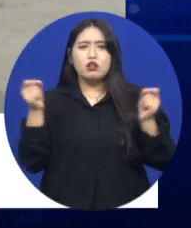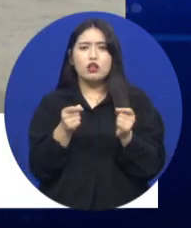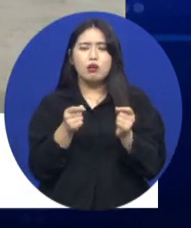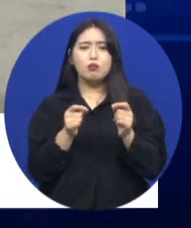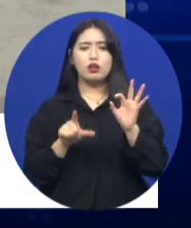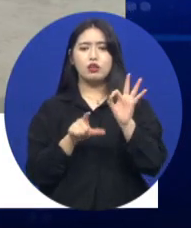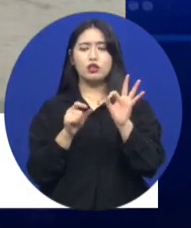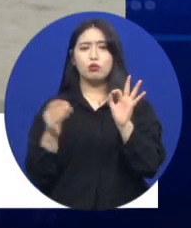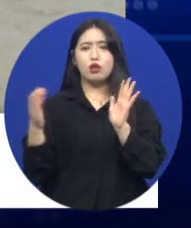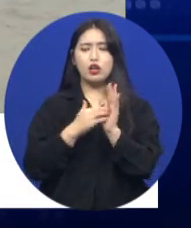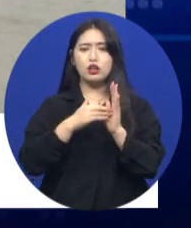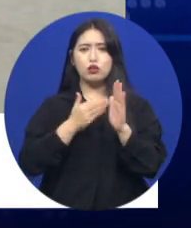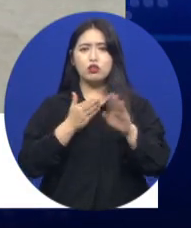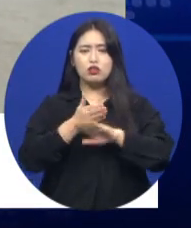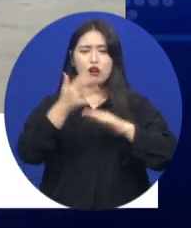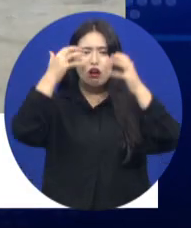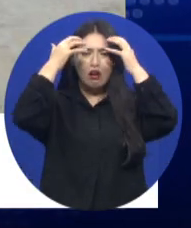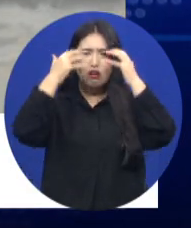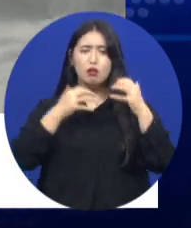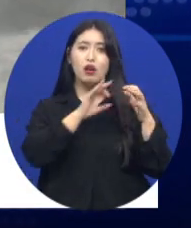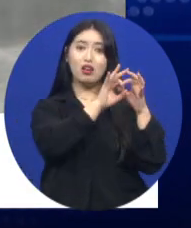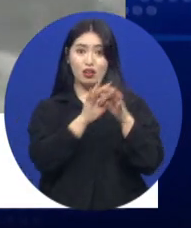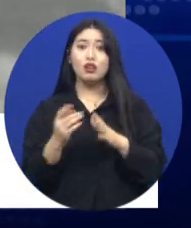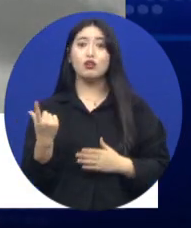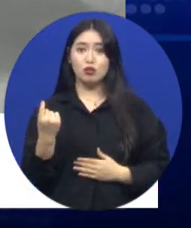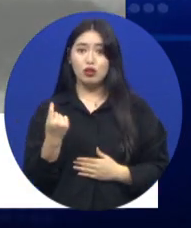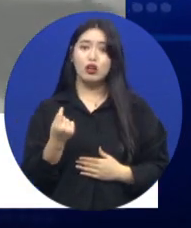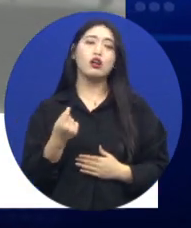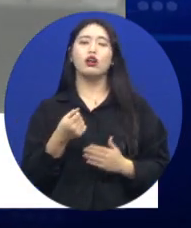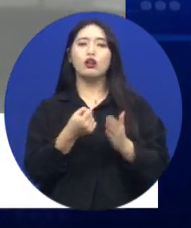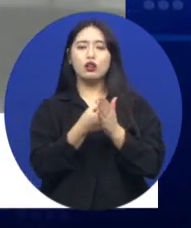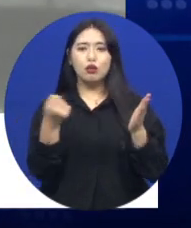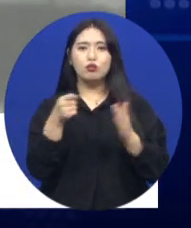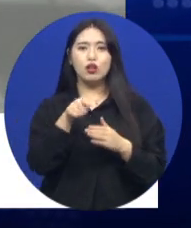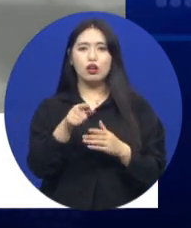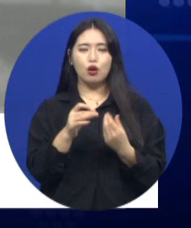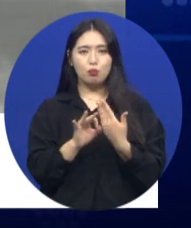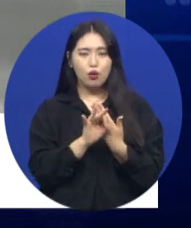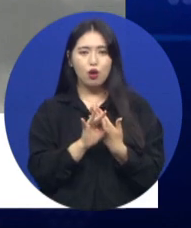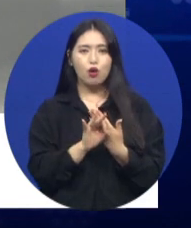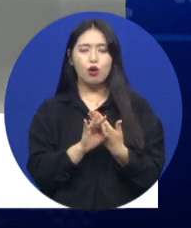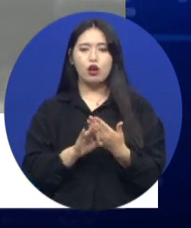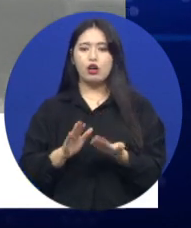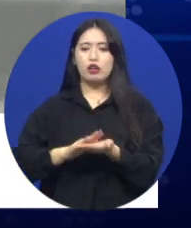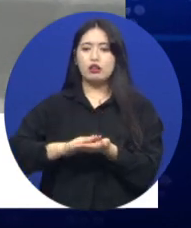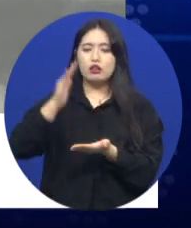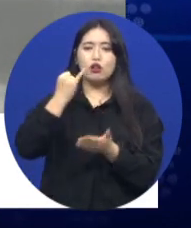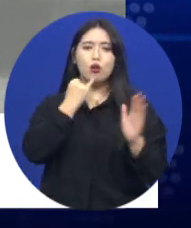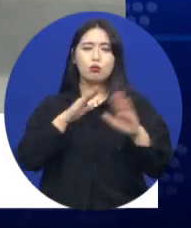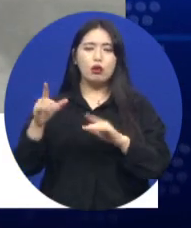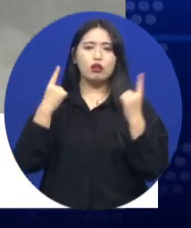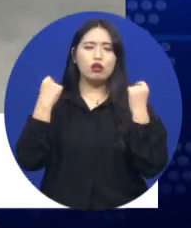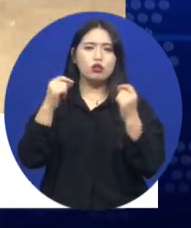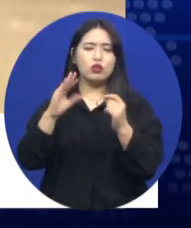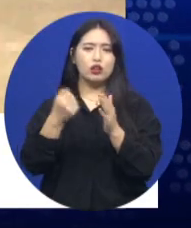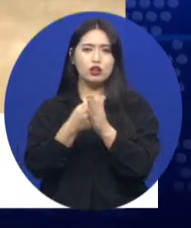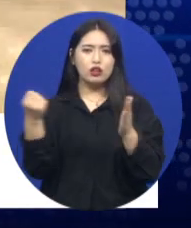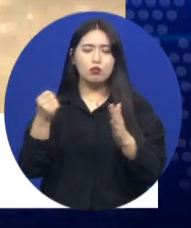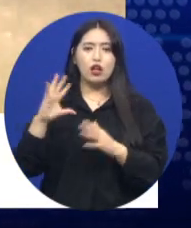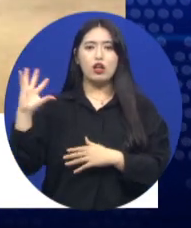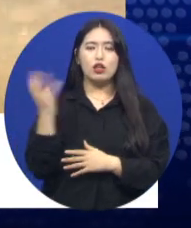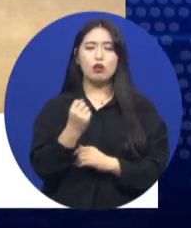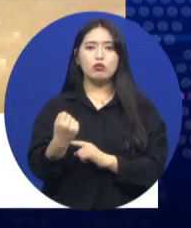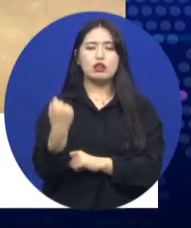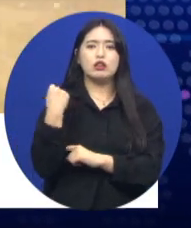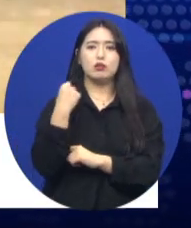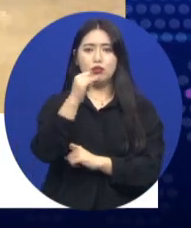도 늦더위가 이어지고 있지 않습니까 뭐 이렇게 되면 높은 수원이 유지되면서 태풍의 위력이 강해지는데